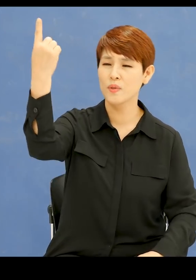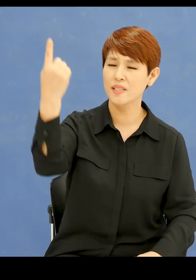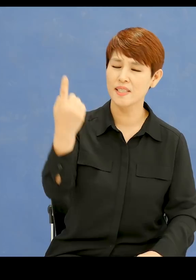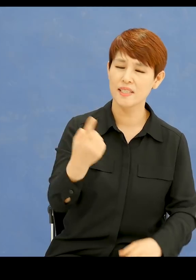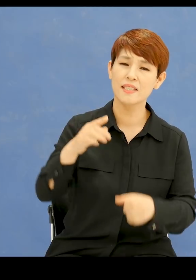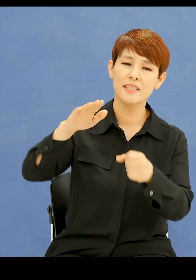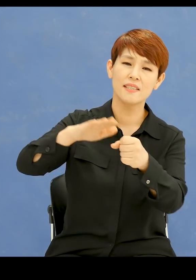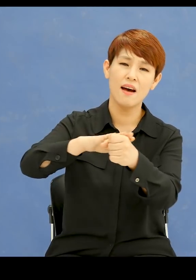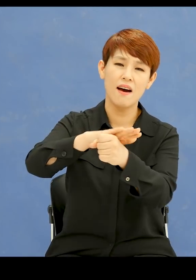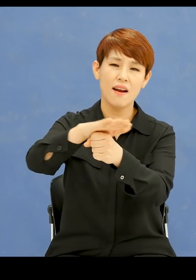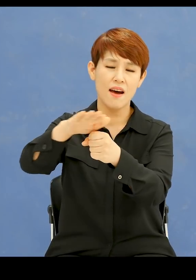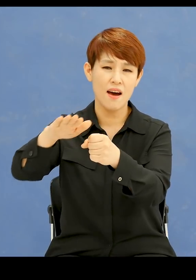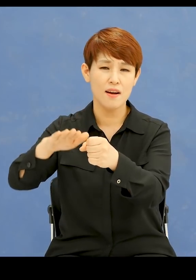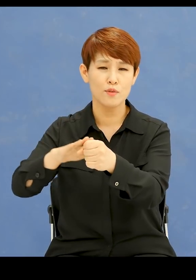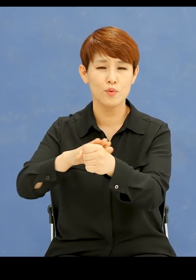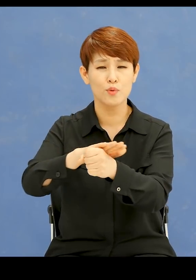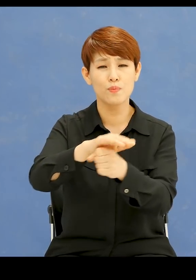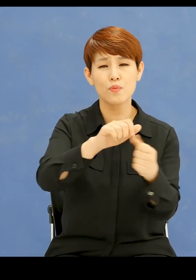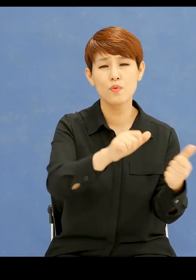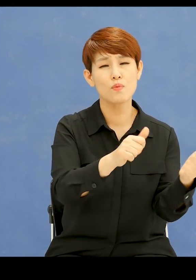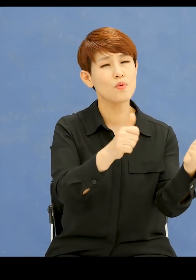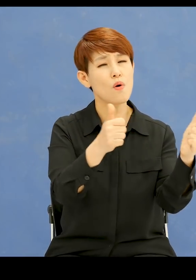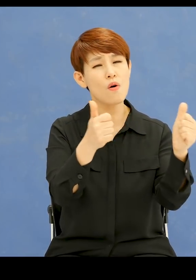다시 오실 그 사랑